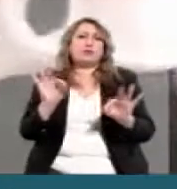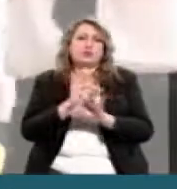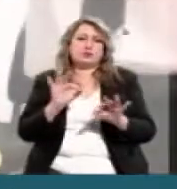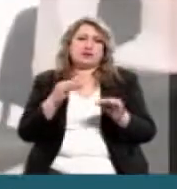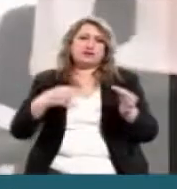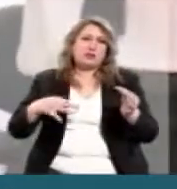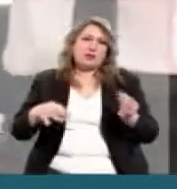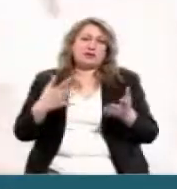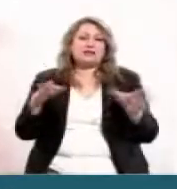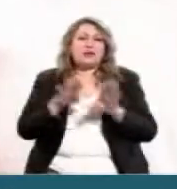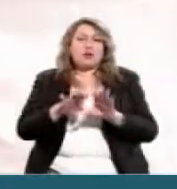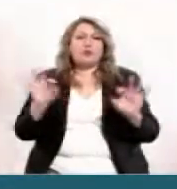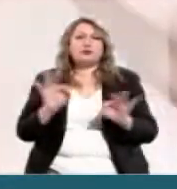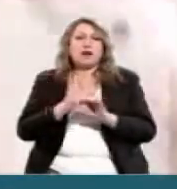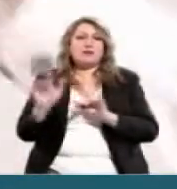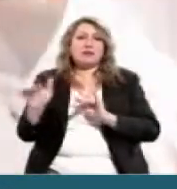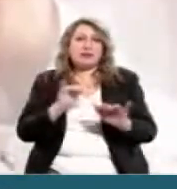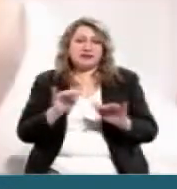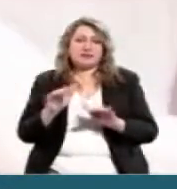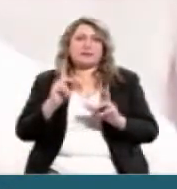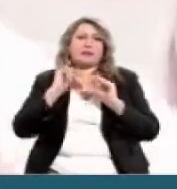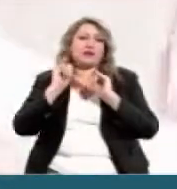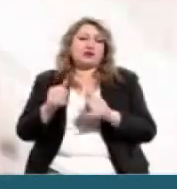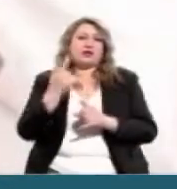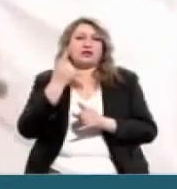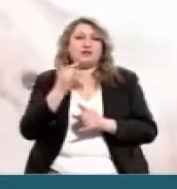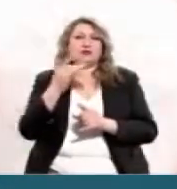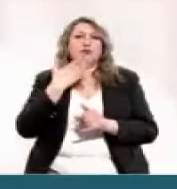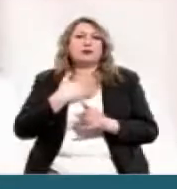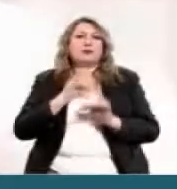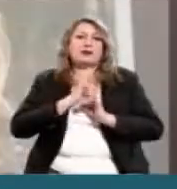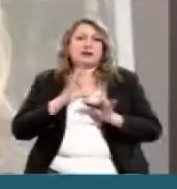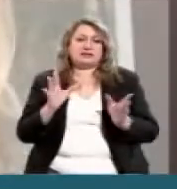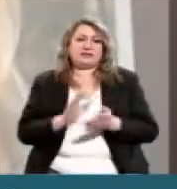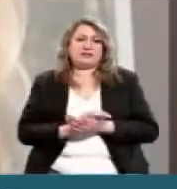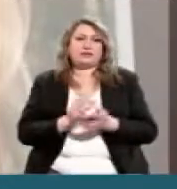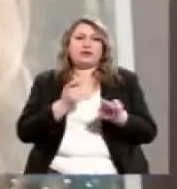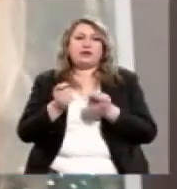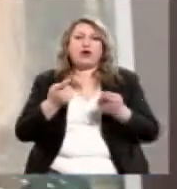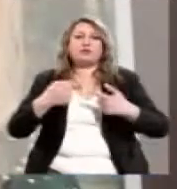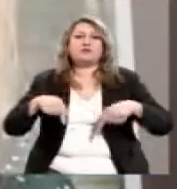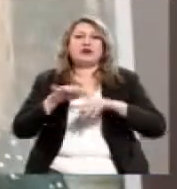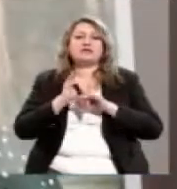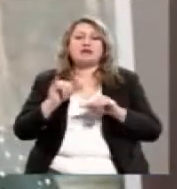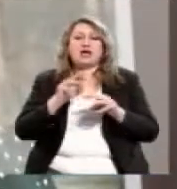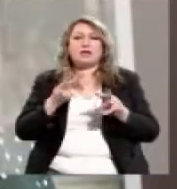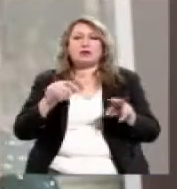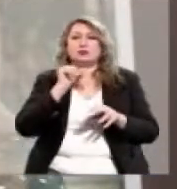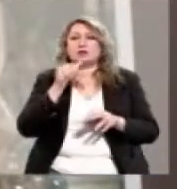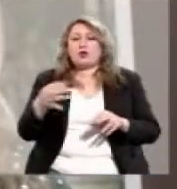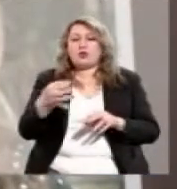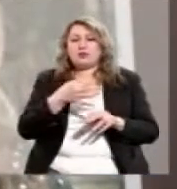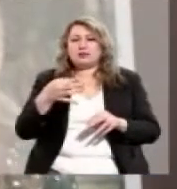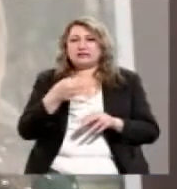народных инструментах. Такое музыкальное мероприятие они посвящают одному из любимых праздников. Управление общественного развития акимата Кустанайской